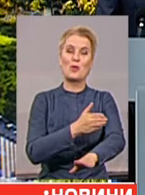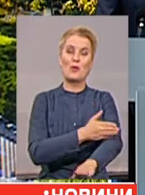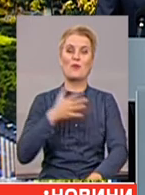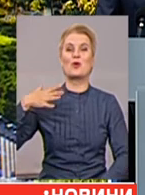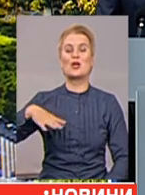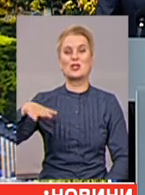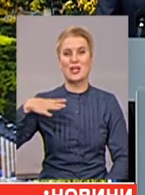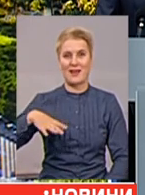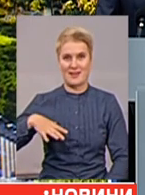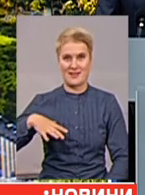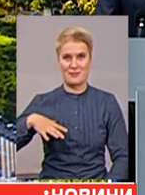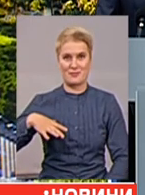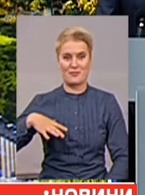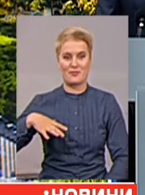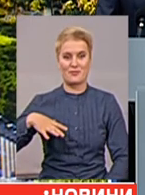І